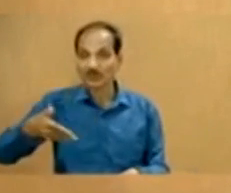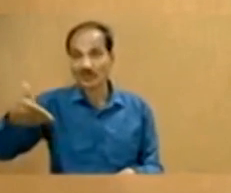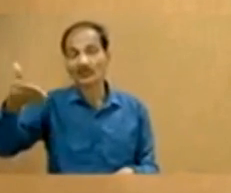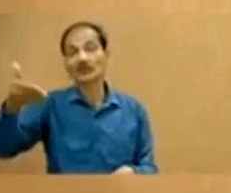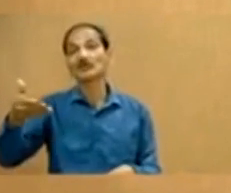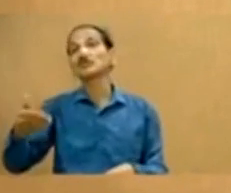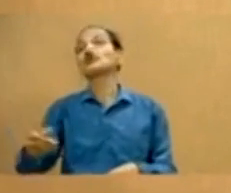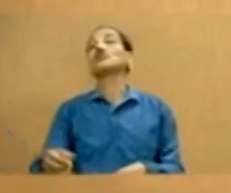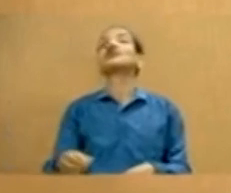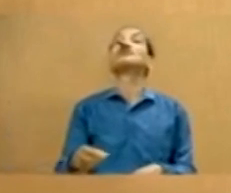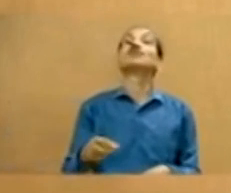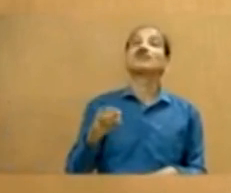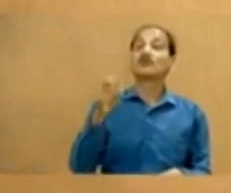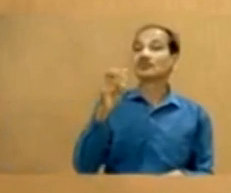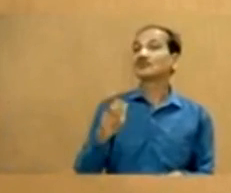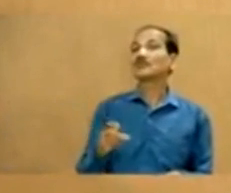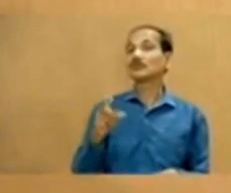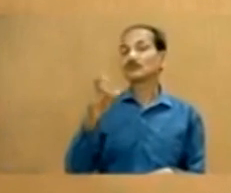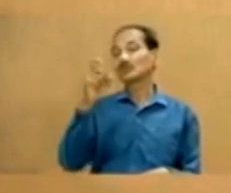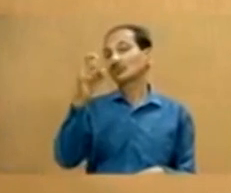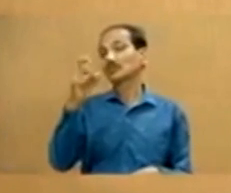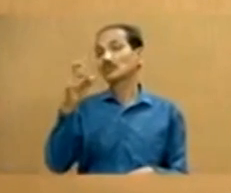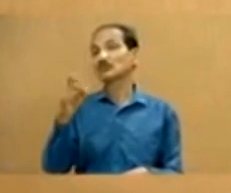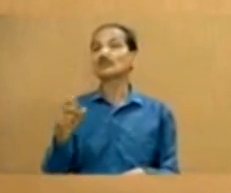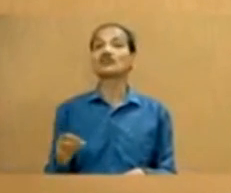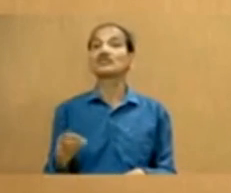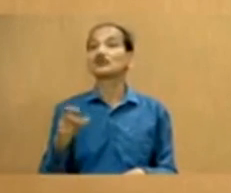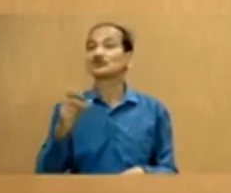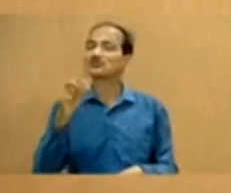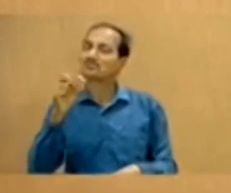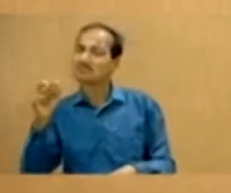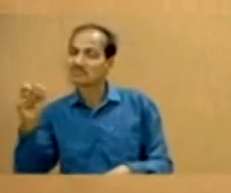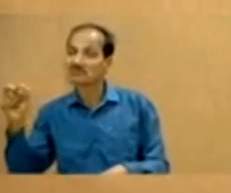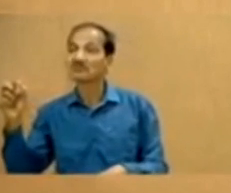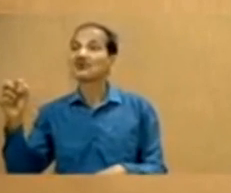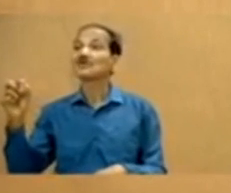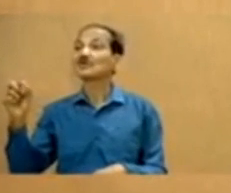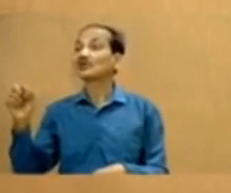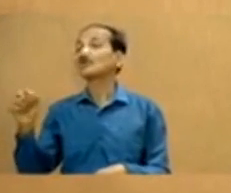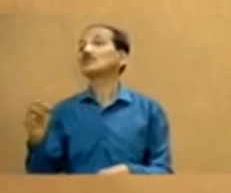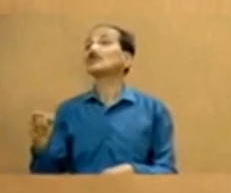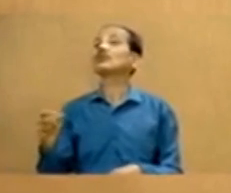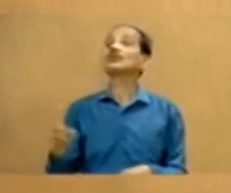724,759 ଜଣ ସଂକ୍ରମିତ ହୋଇଥିଲେ। ଆଜି ସେ ସଂକ୍ରମଣ ପହଞ୍ଚିଛି